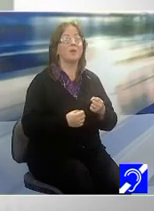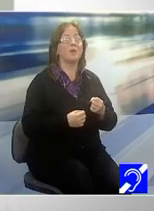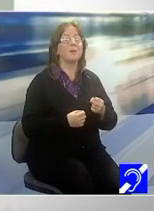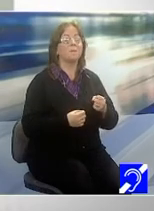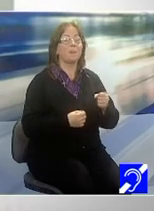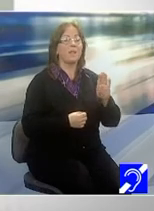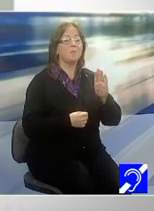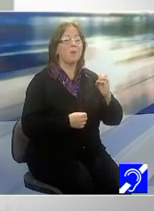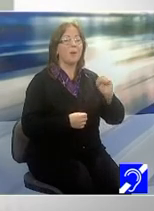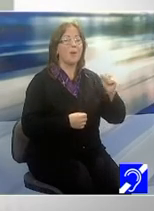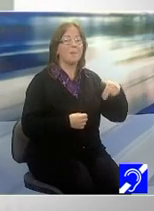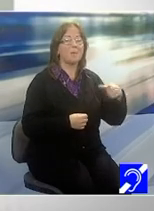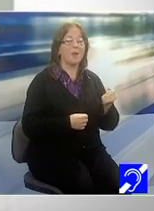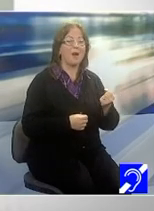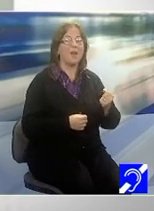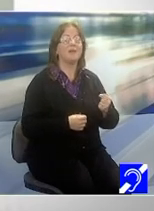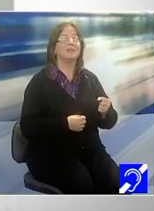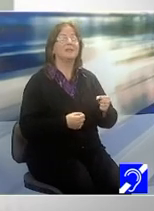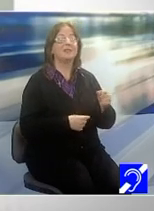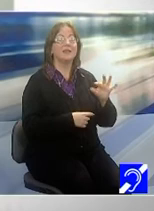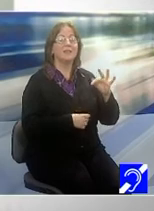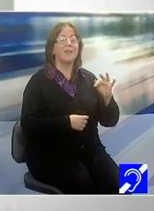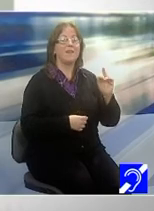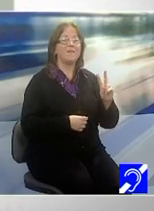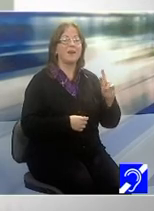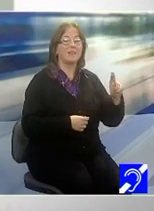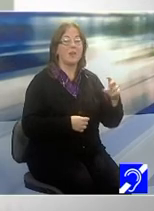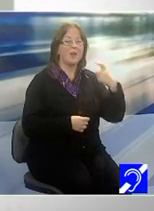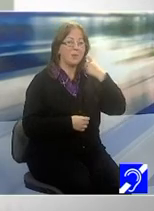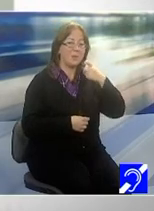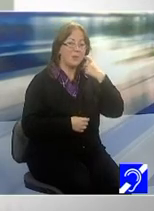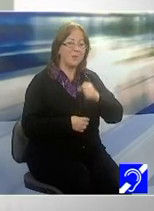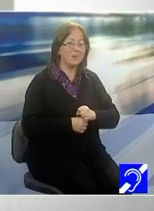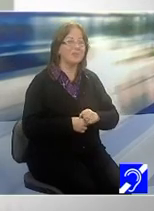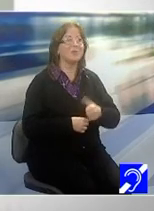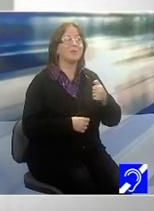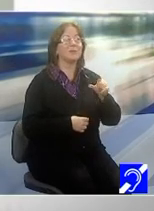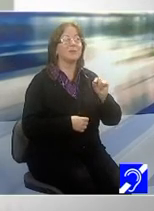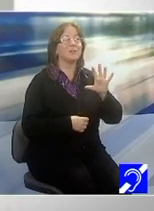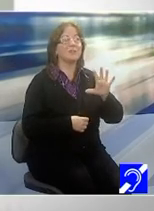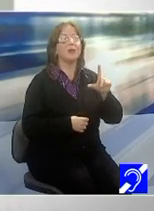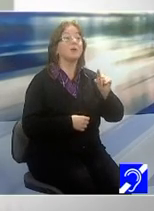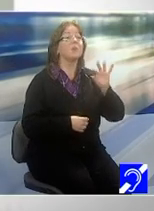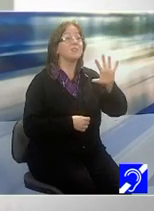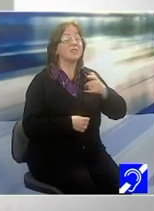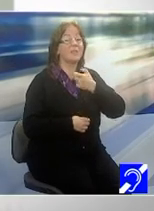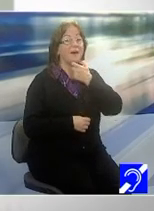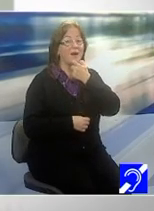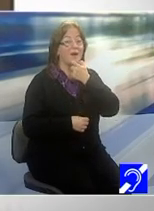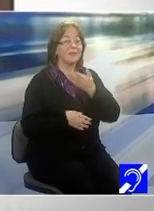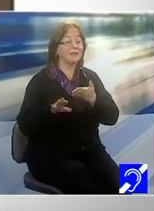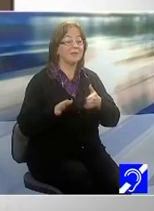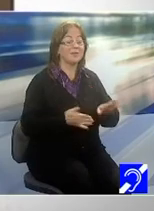Română din Cluj-Napoca și TVR Cluj la aniversarea 25 de ani de existență a studioului de televiziune. Haideți să rememorăm